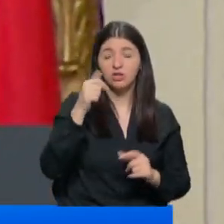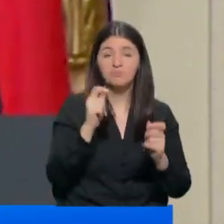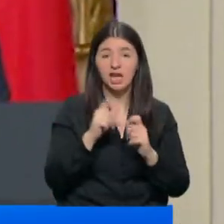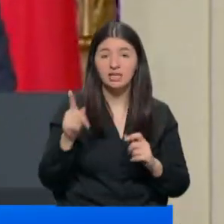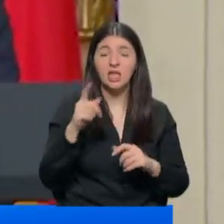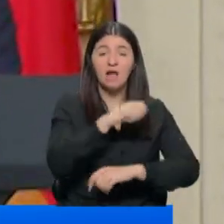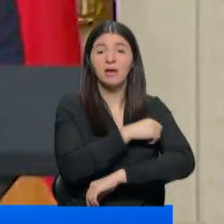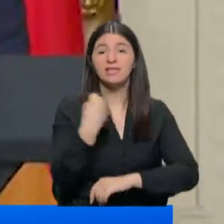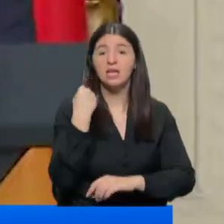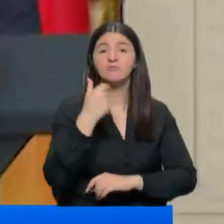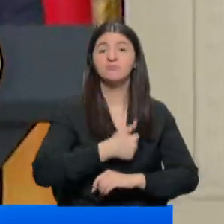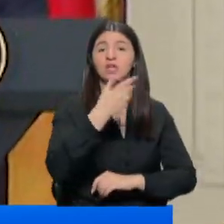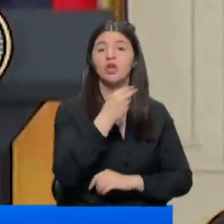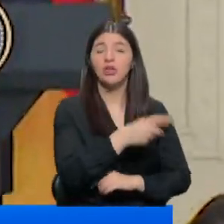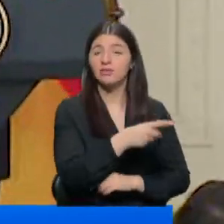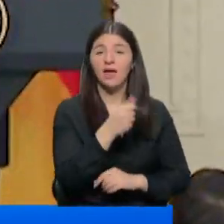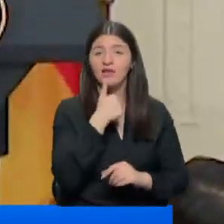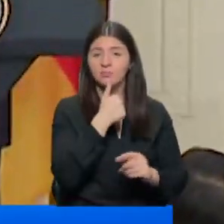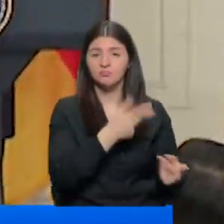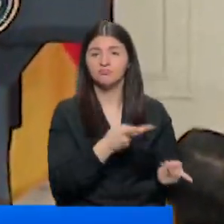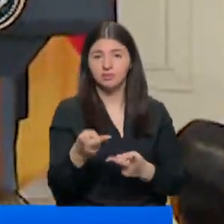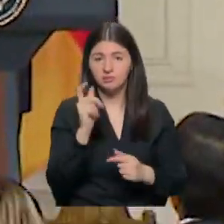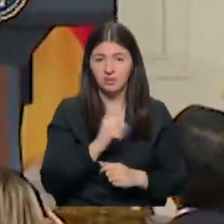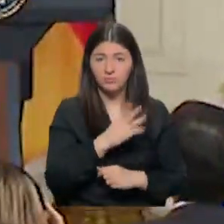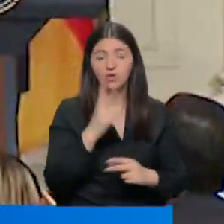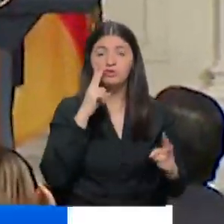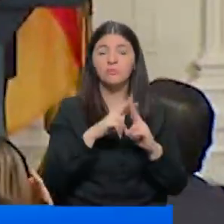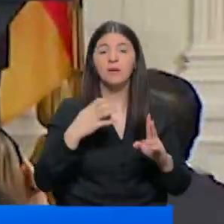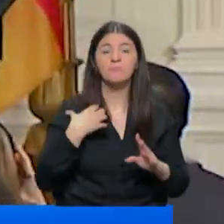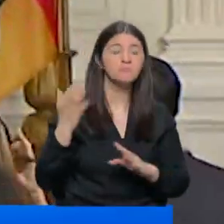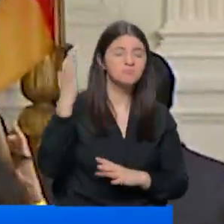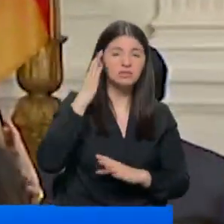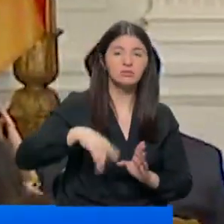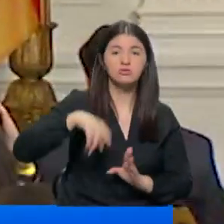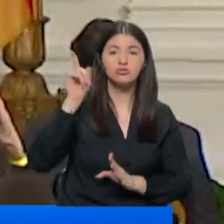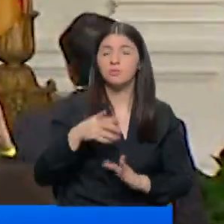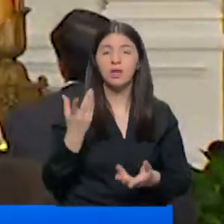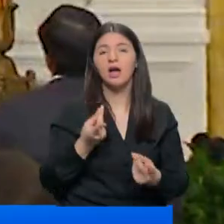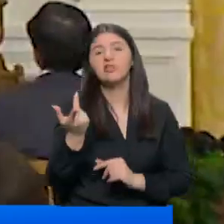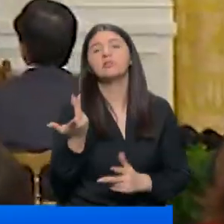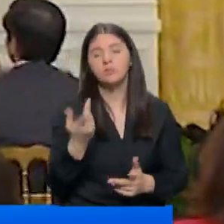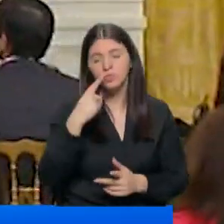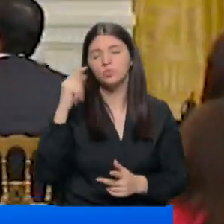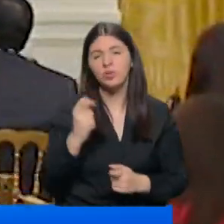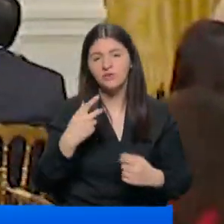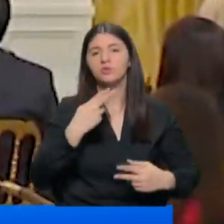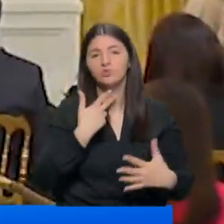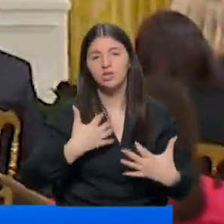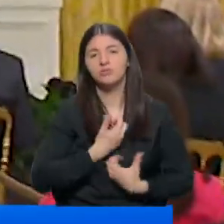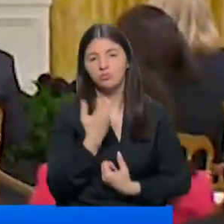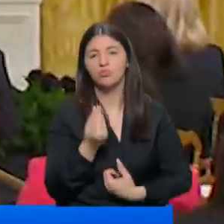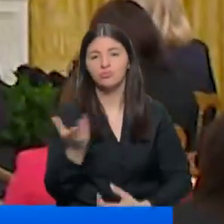baydın Almanya'nın yeni şansölyesi olarak şunu Beyaz Saray'da ağırladı görüşmenin ana gündem maddesi kaçınılmaz olarak Ukrayna ve Rusya krizi